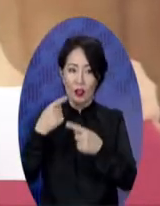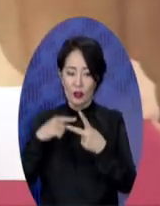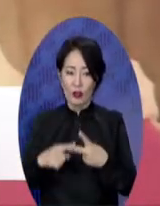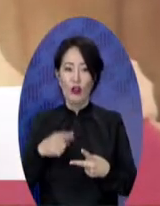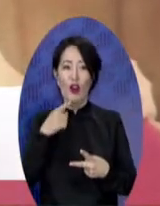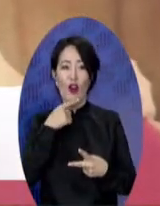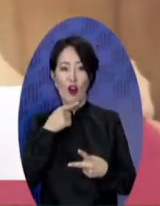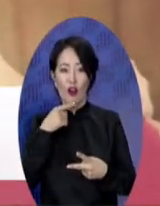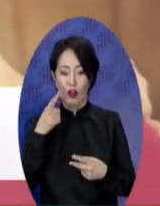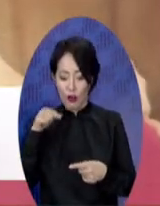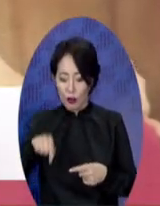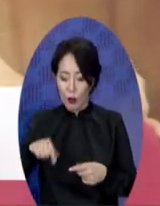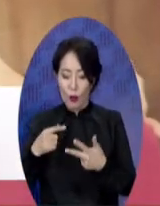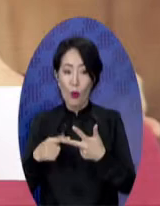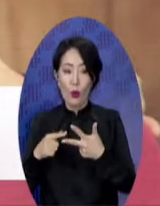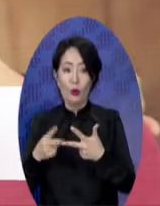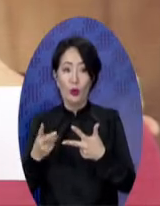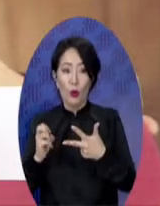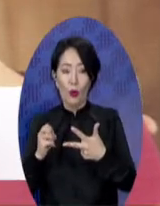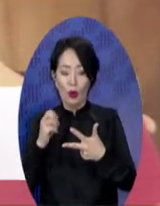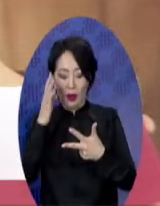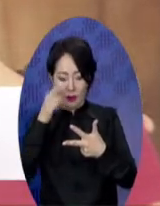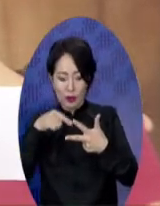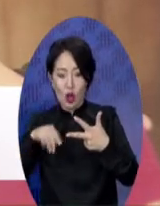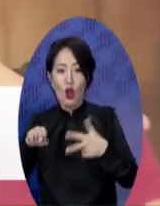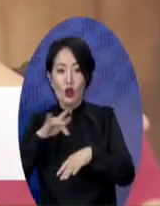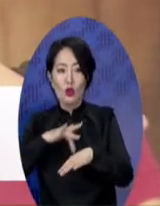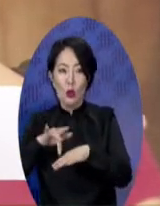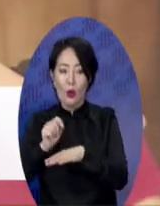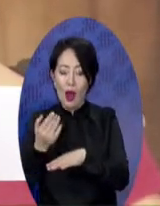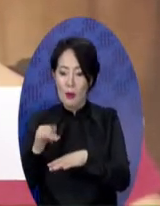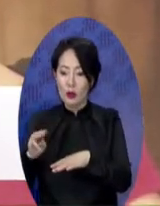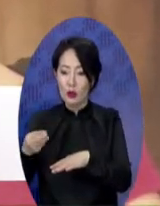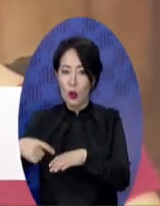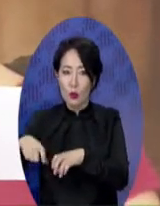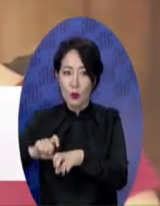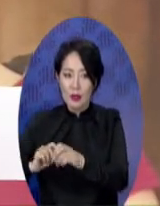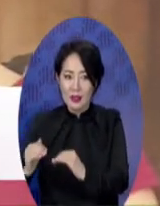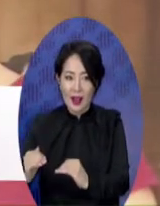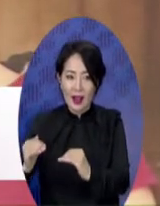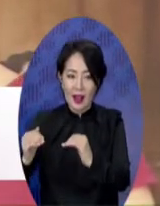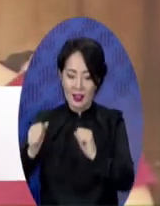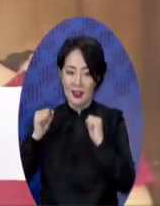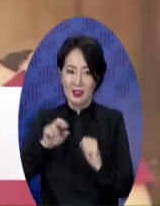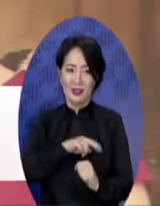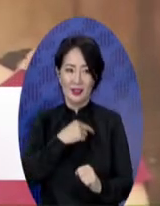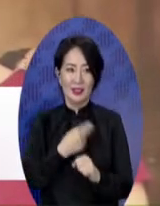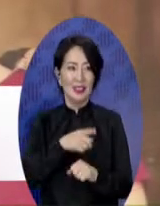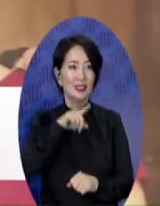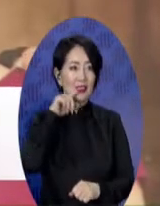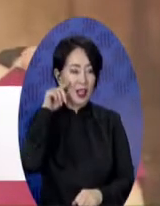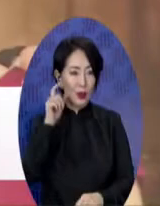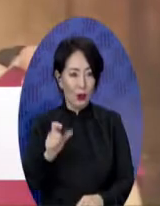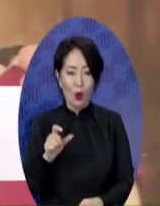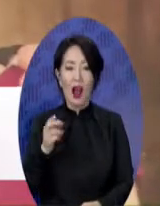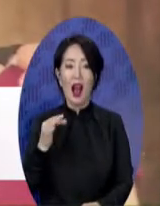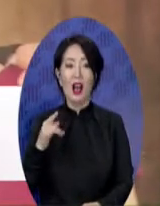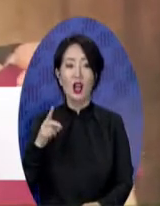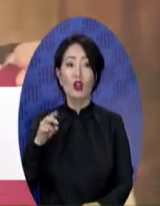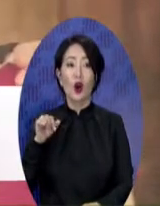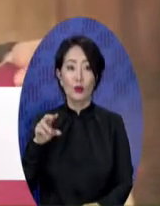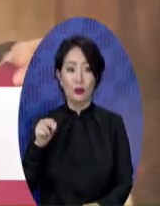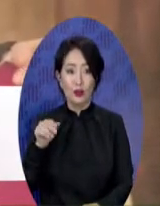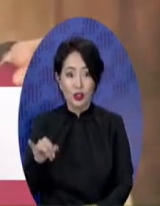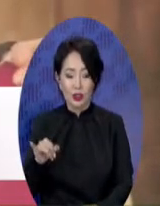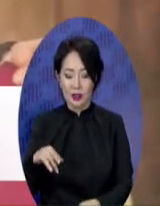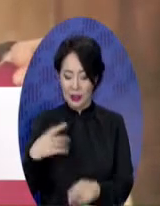дахь үеийн төлөөлөл Төв аймгийн Жаргаланд суманд төмсний тариалан хөгжүүлэхэд хичээн зүтгэж яваа залуухан агрономч.